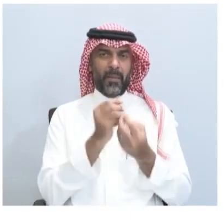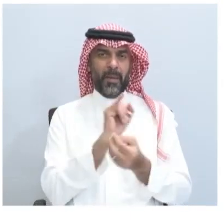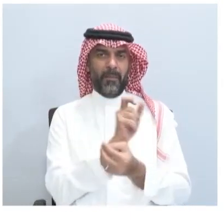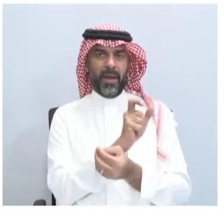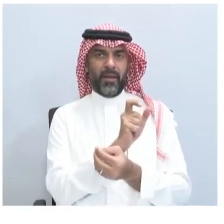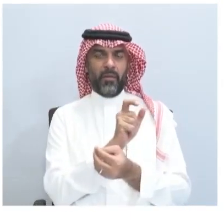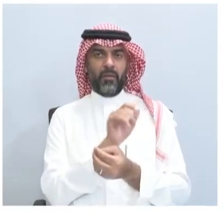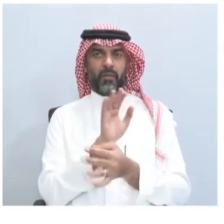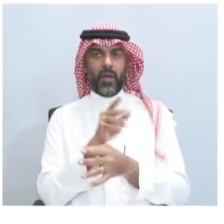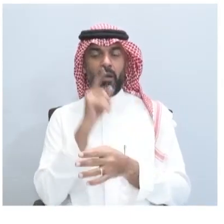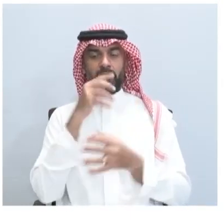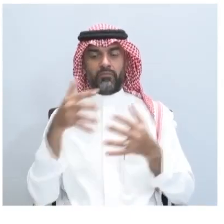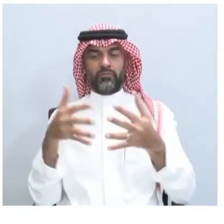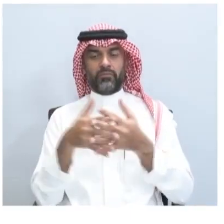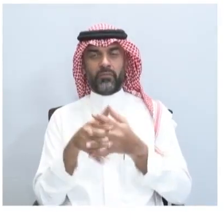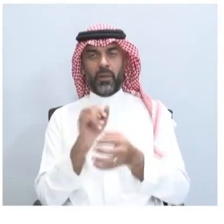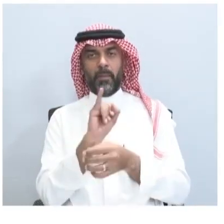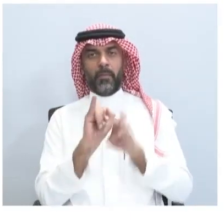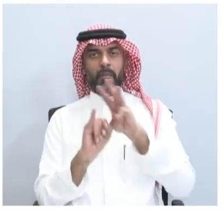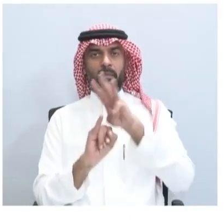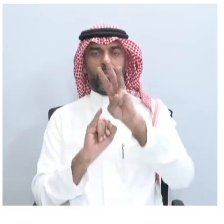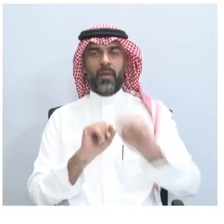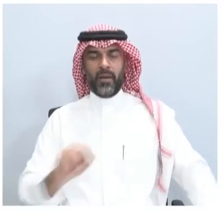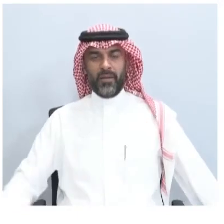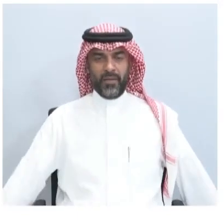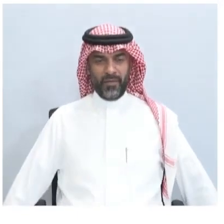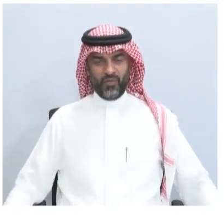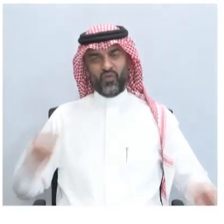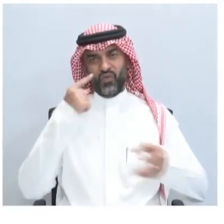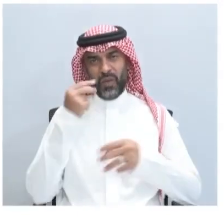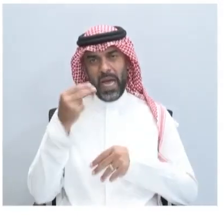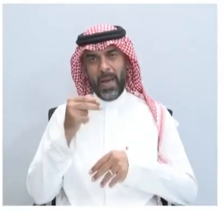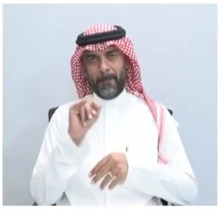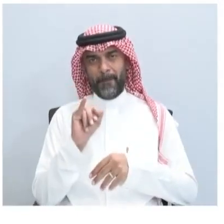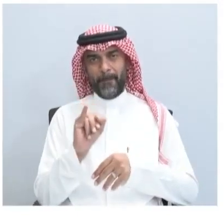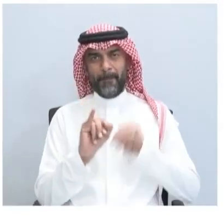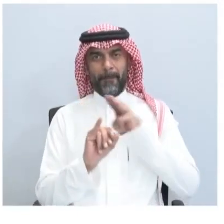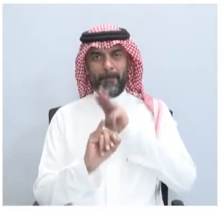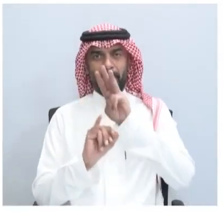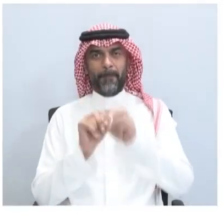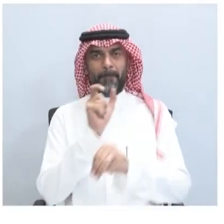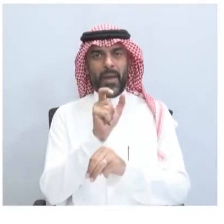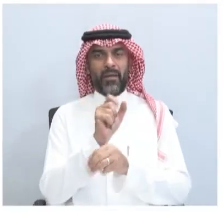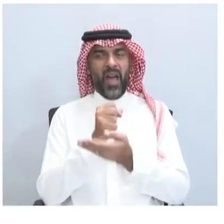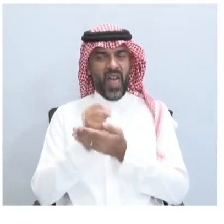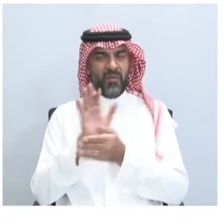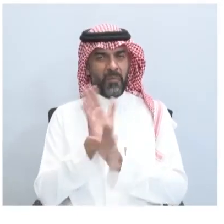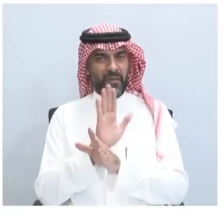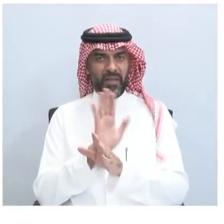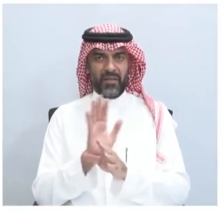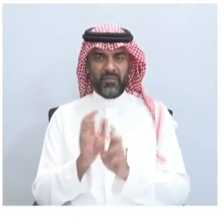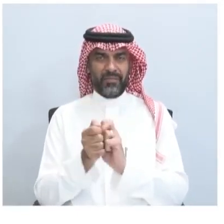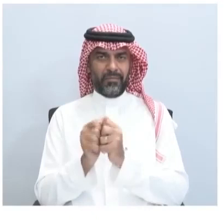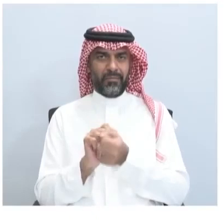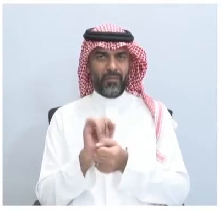من فاصبحت في الكتابه كالكلمه الواحده فاصبحت عما لم نحذف شيئا اذا